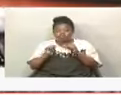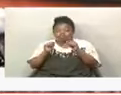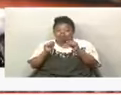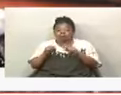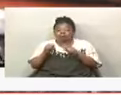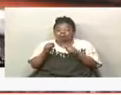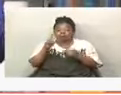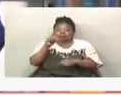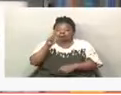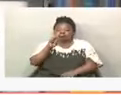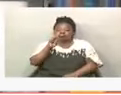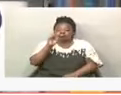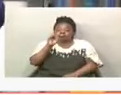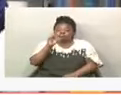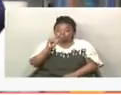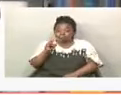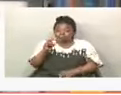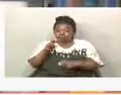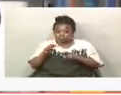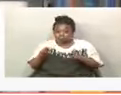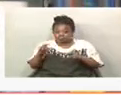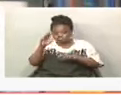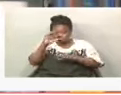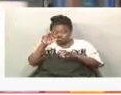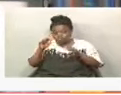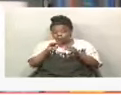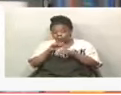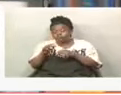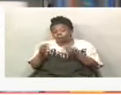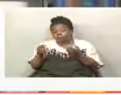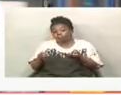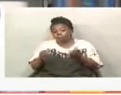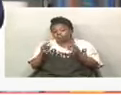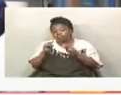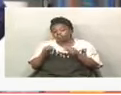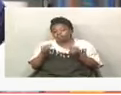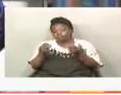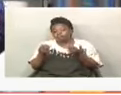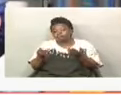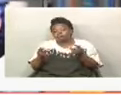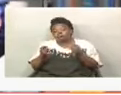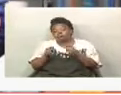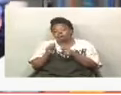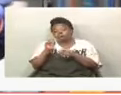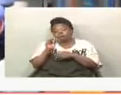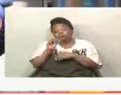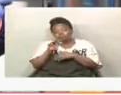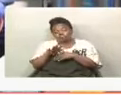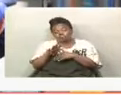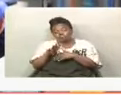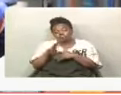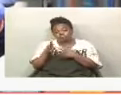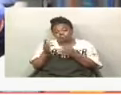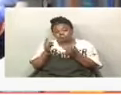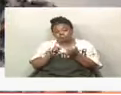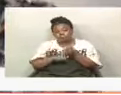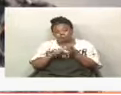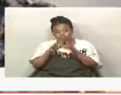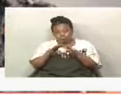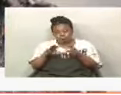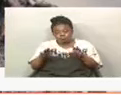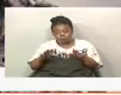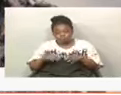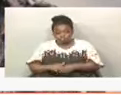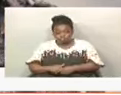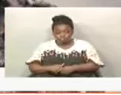buzimu Prof Bio Research oyige okukamula butono ataliimu kemiko ate n'okusingira ddala tukufunira akatale.